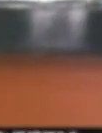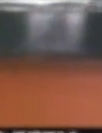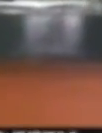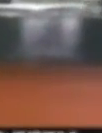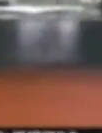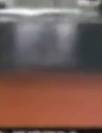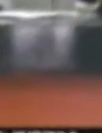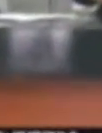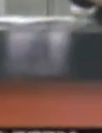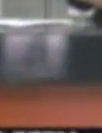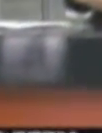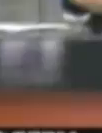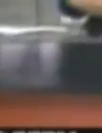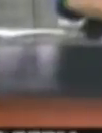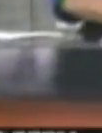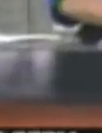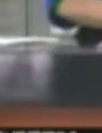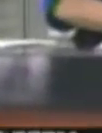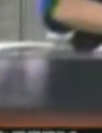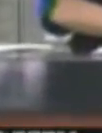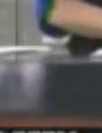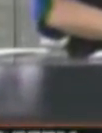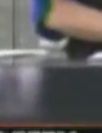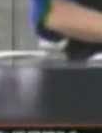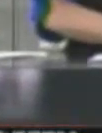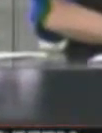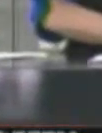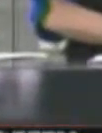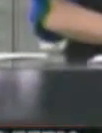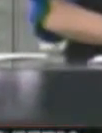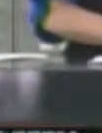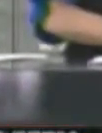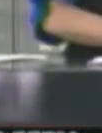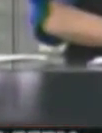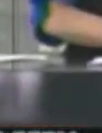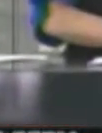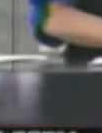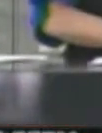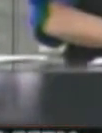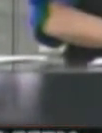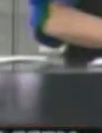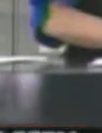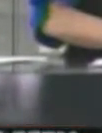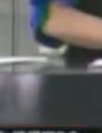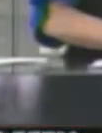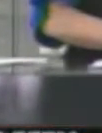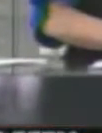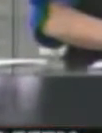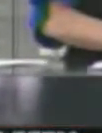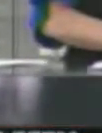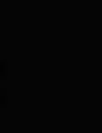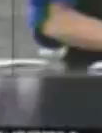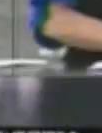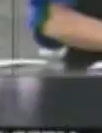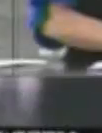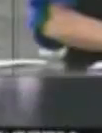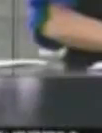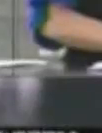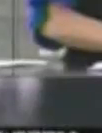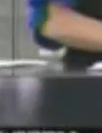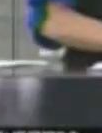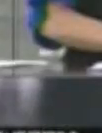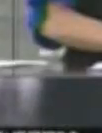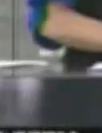na nararanasan sa malaking bahagi ng bansa. Pero sa mga kapatid nating preso na malasardinas ang sitwasyon sa mga